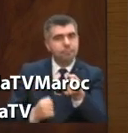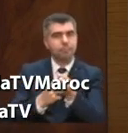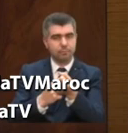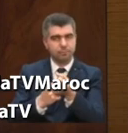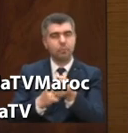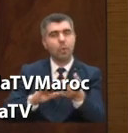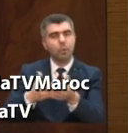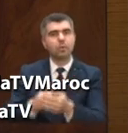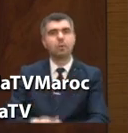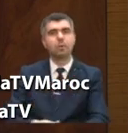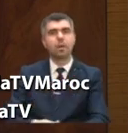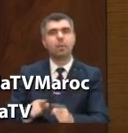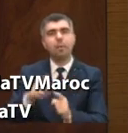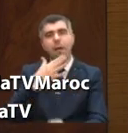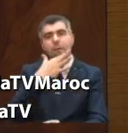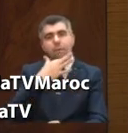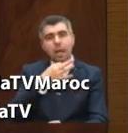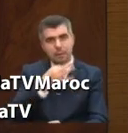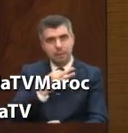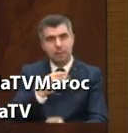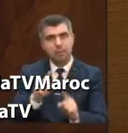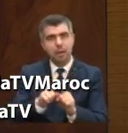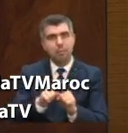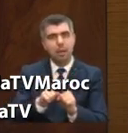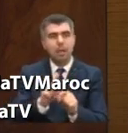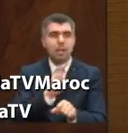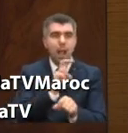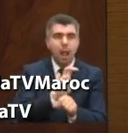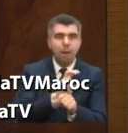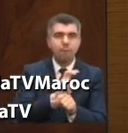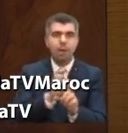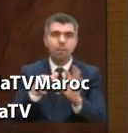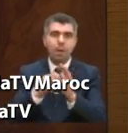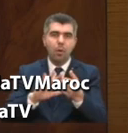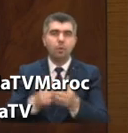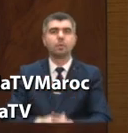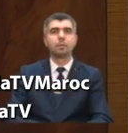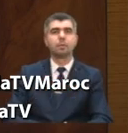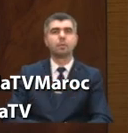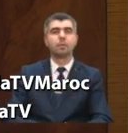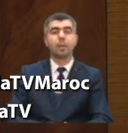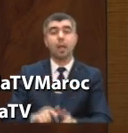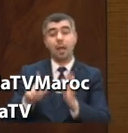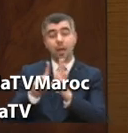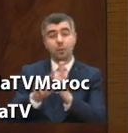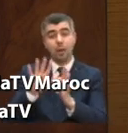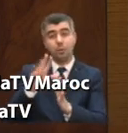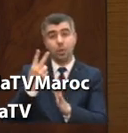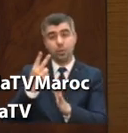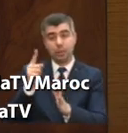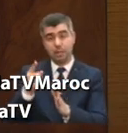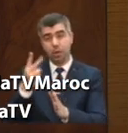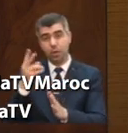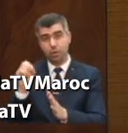الاستثمار، ثم تيسير الولوج للصفقات. كما أن القانون 25-20 منح المشغل امتياز تعليق أداء